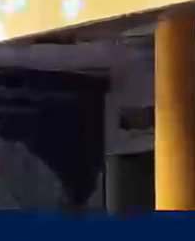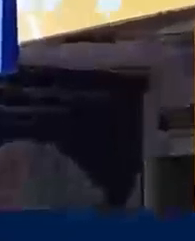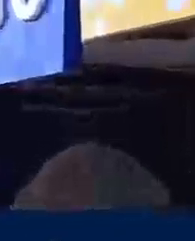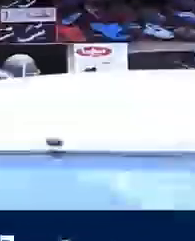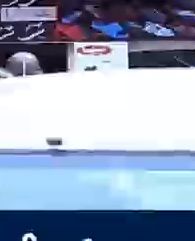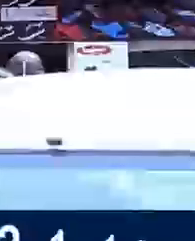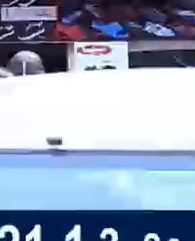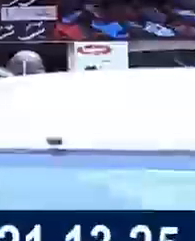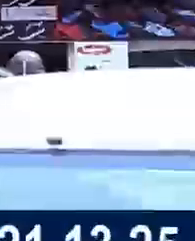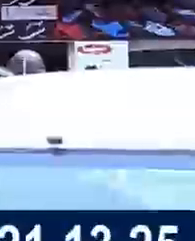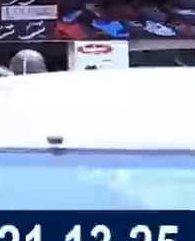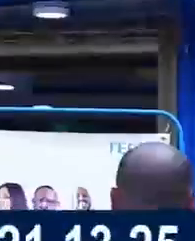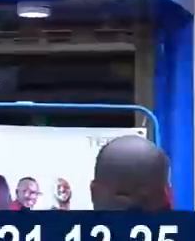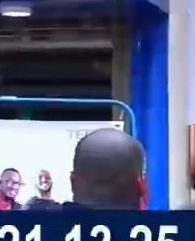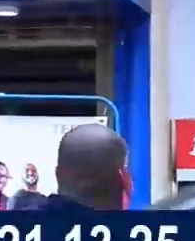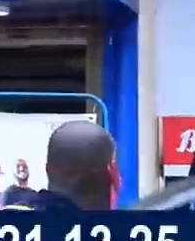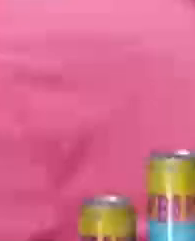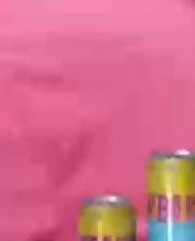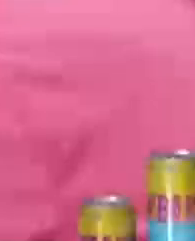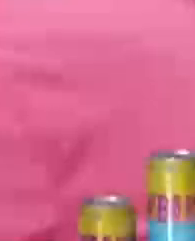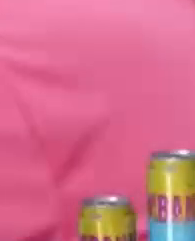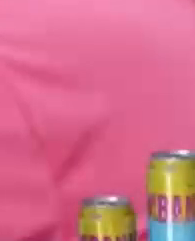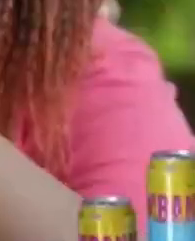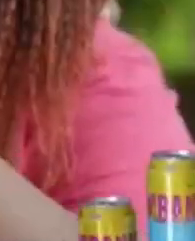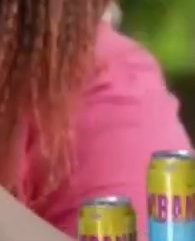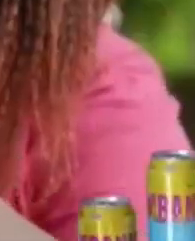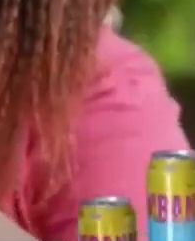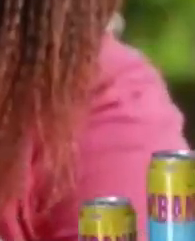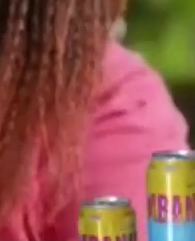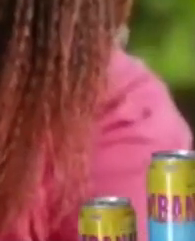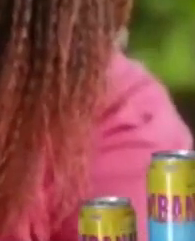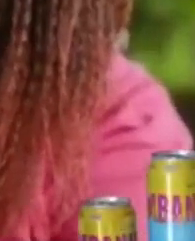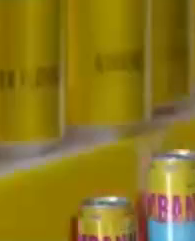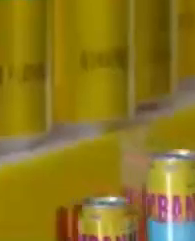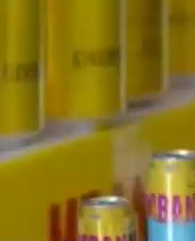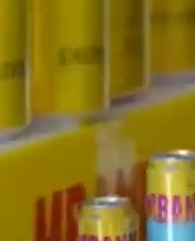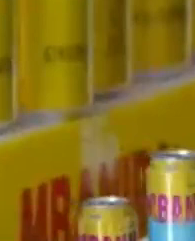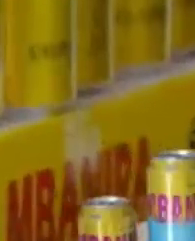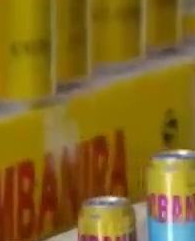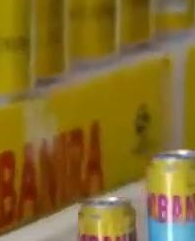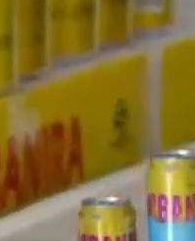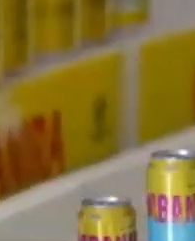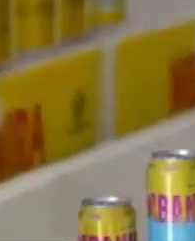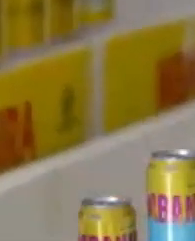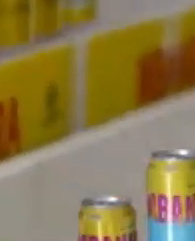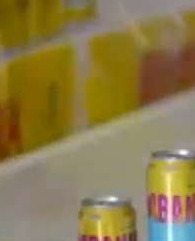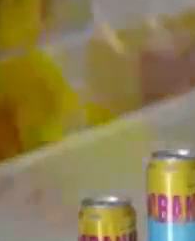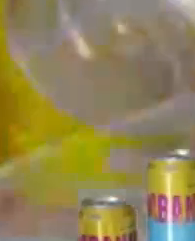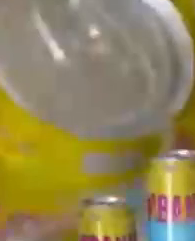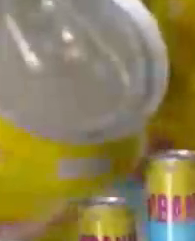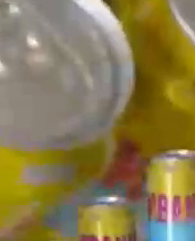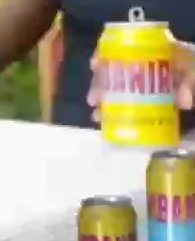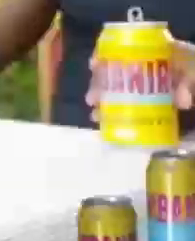hafi ya MTN Center na Airtel Center Mbanira iki kinyoga kinoza umubano